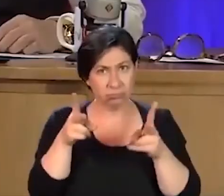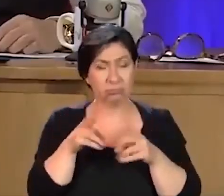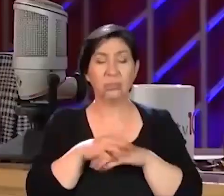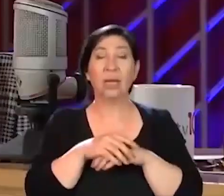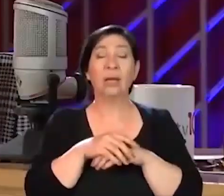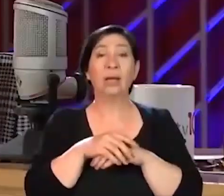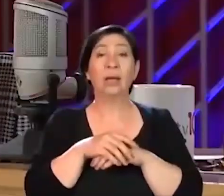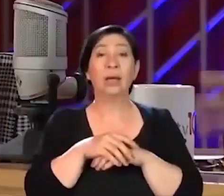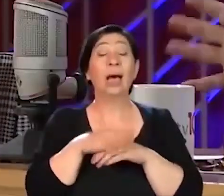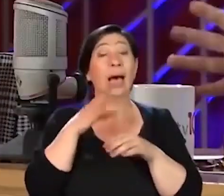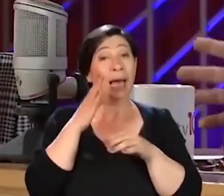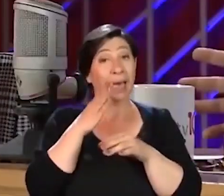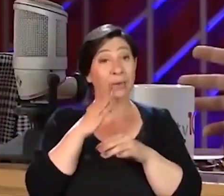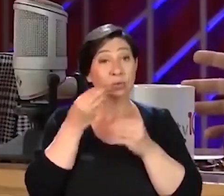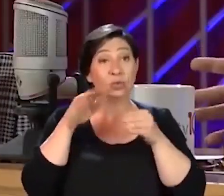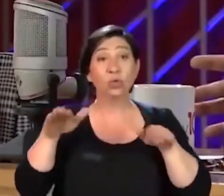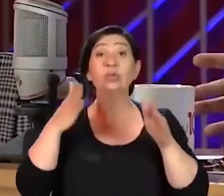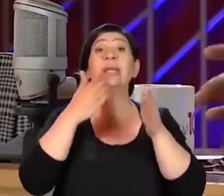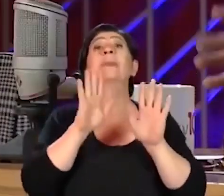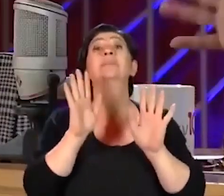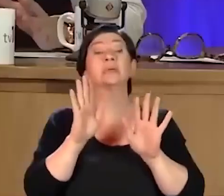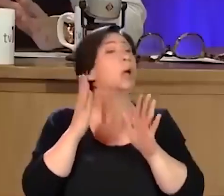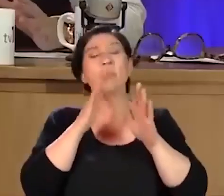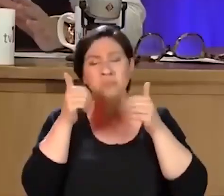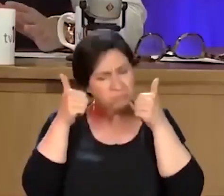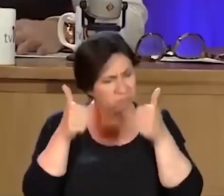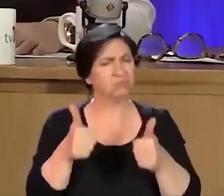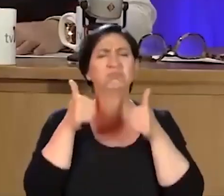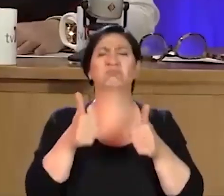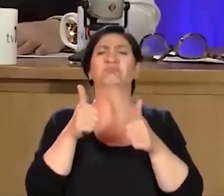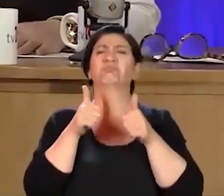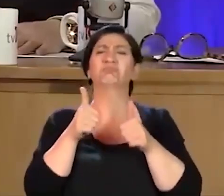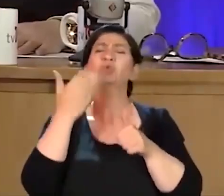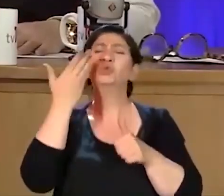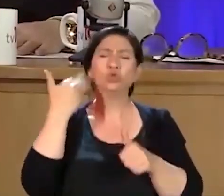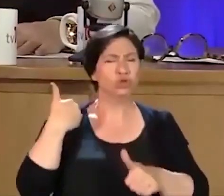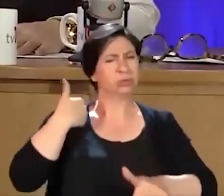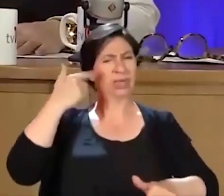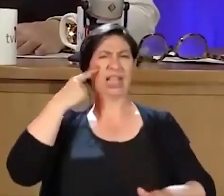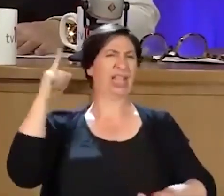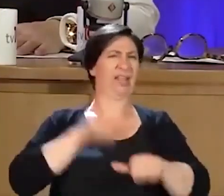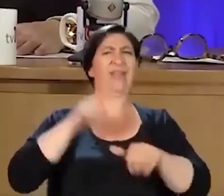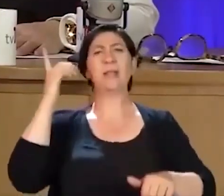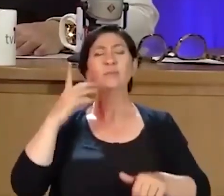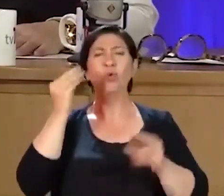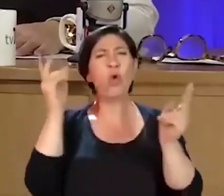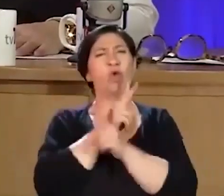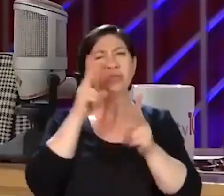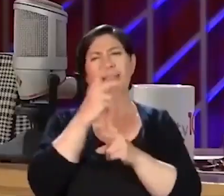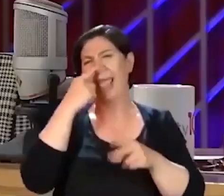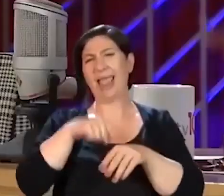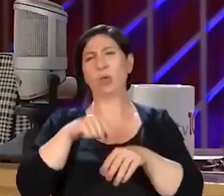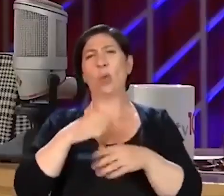Şimdi aslında... Çoluk çocuk gidemez miyiz? Harika bir şekilde gidersiniz. Gideriz. O konuda çok keyifliyim ve çok güleceğinize de inanıyorum.